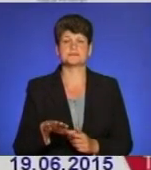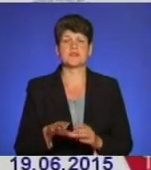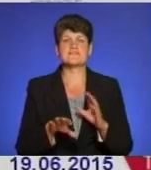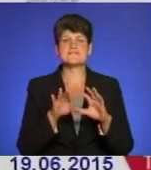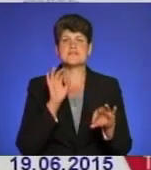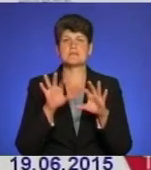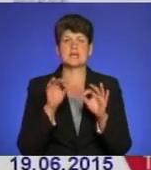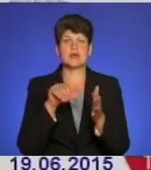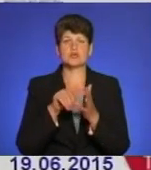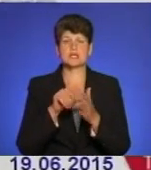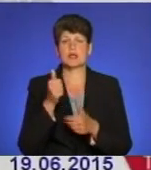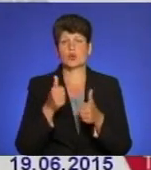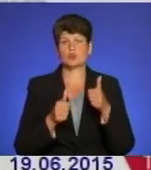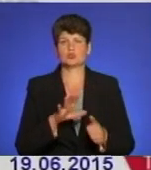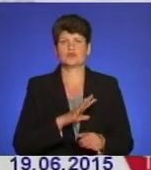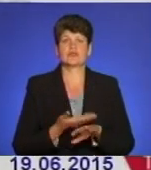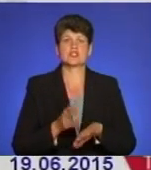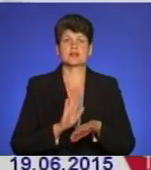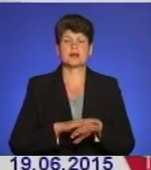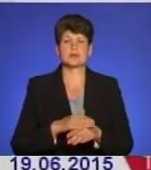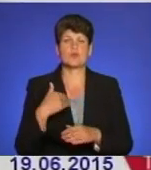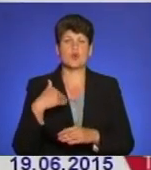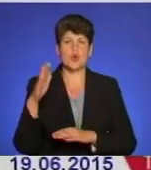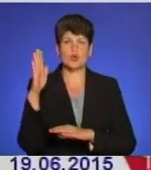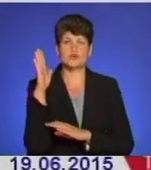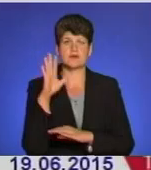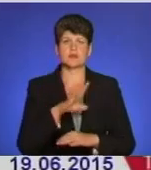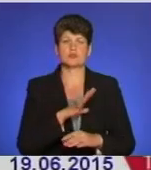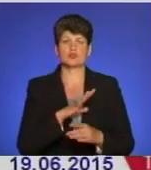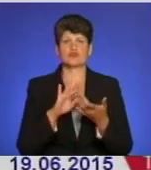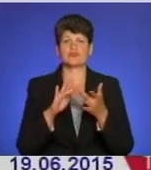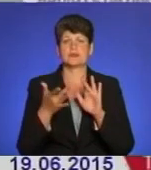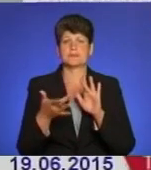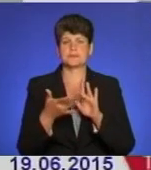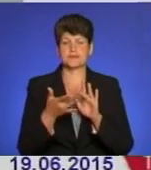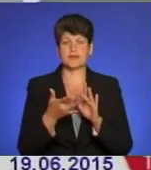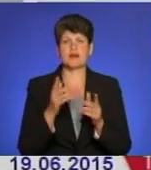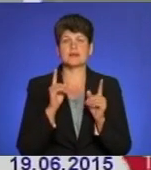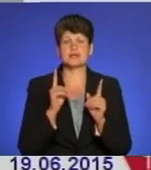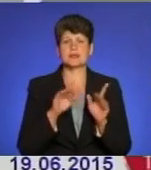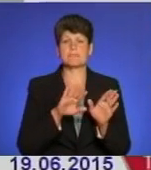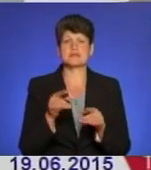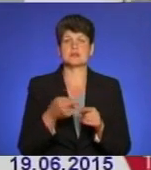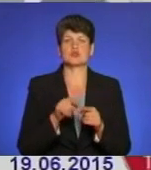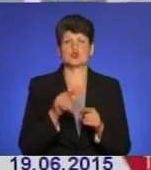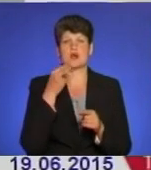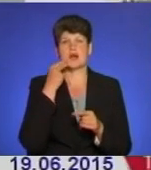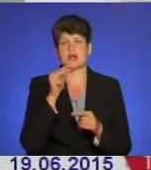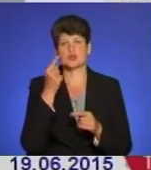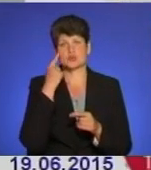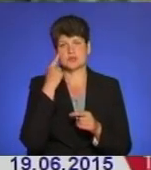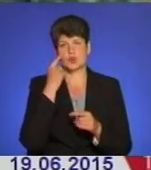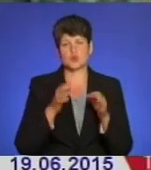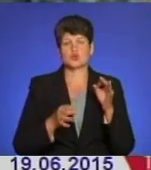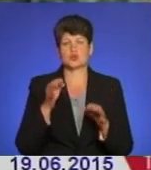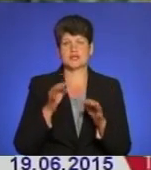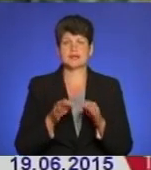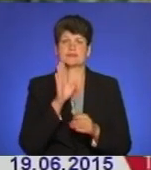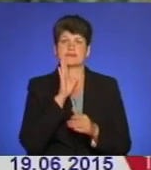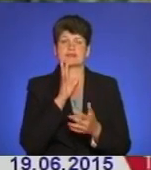Для учасників конкурсу був важким, адже голосування відбувалося в мережі інтернет, а лише після цього кращих оцінювало журі.